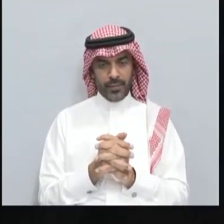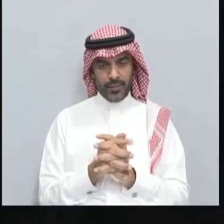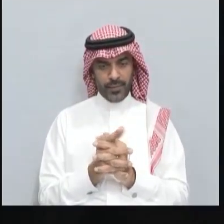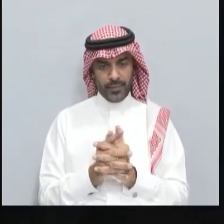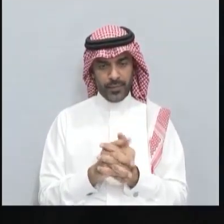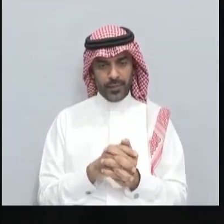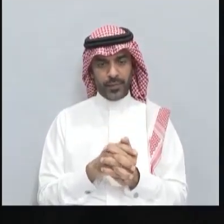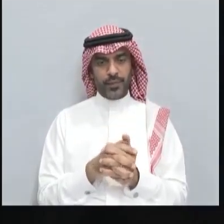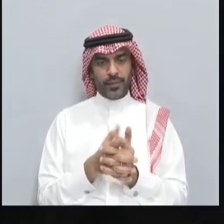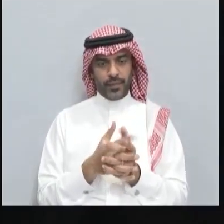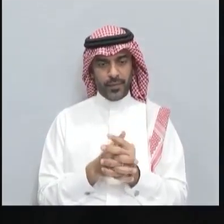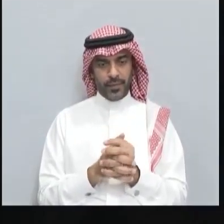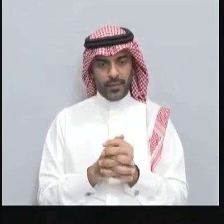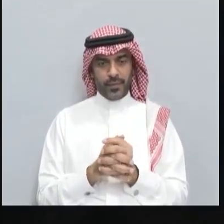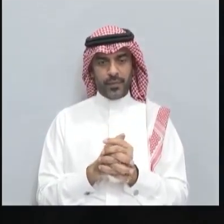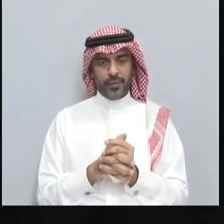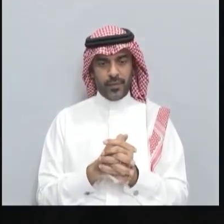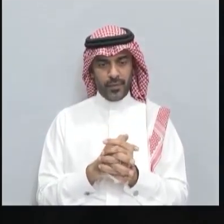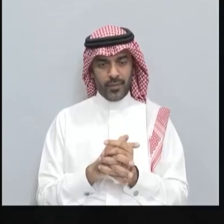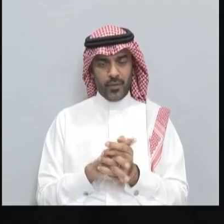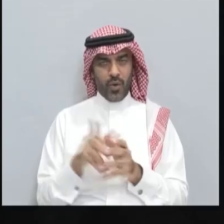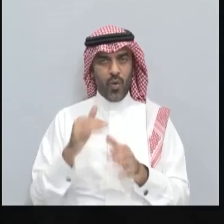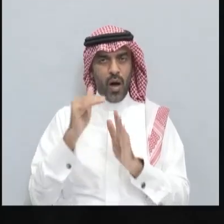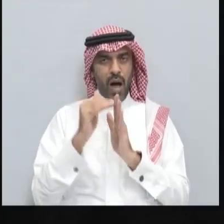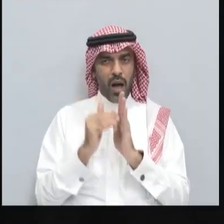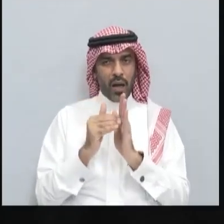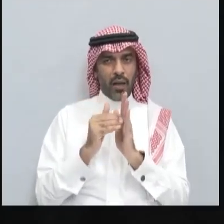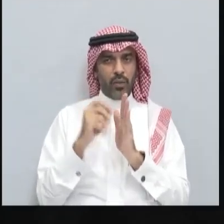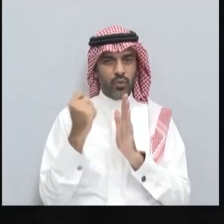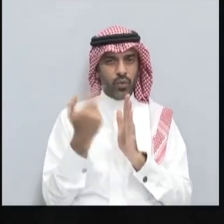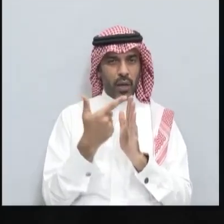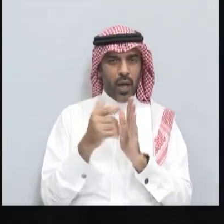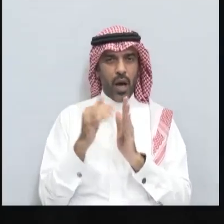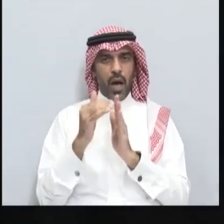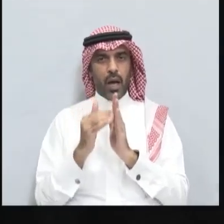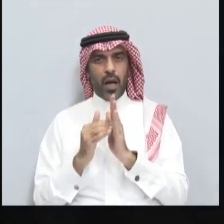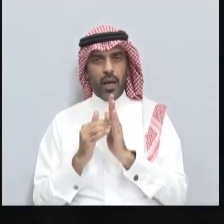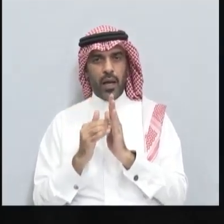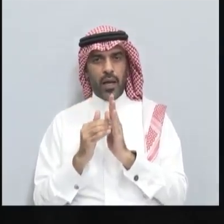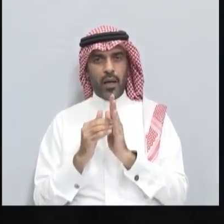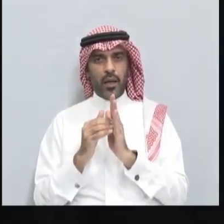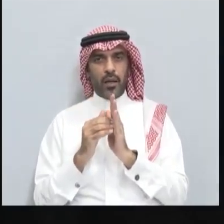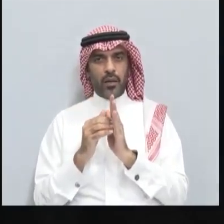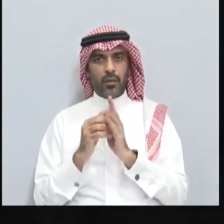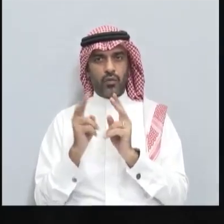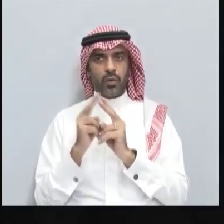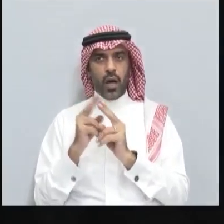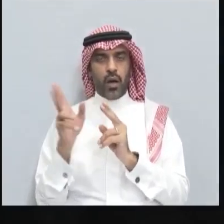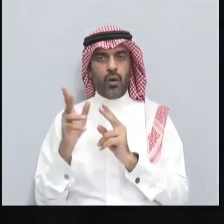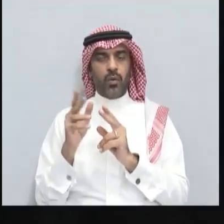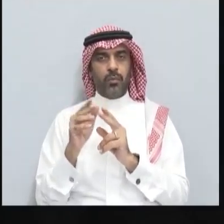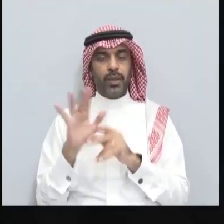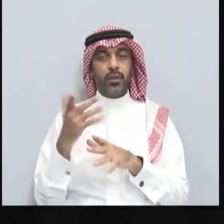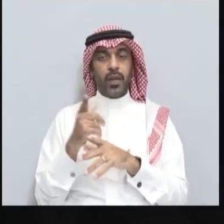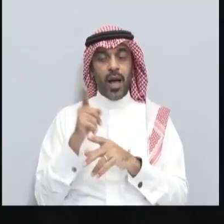ماذا السطحيه هي اقل طاقه واقل سرعه لكن هي الاكثر دمار وذكرنا لماذا هي الاكثر دمار هي